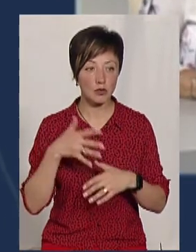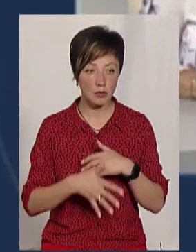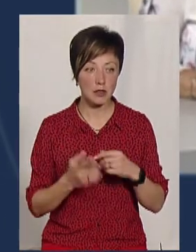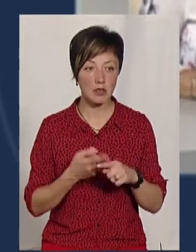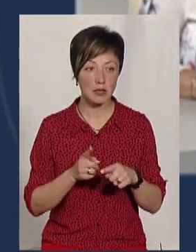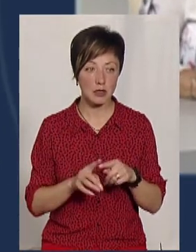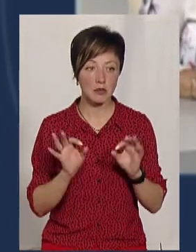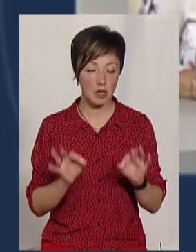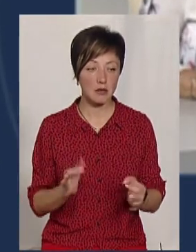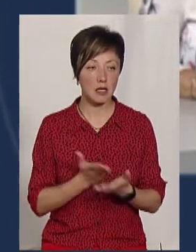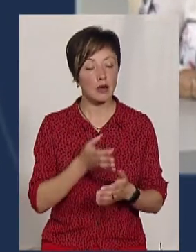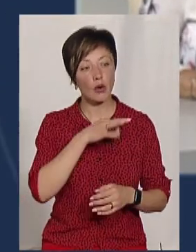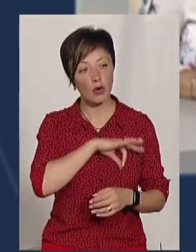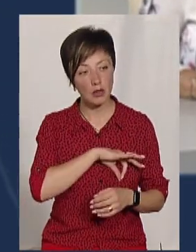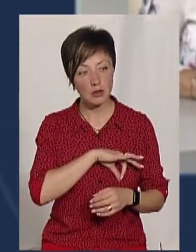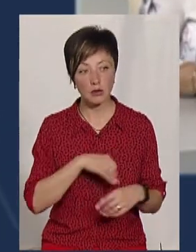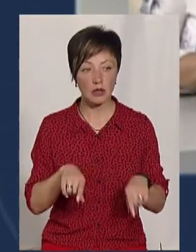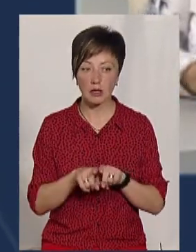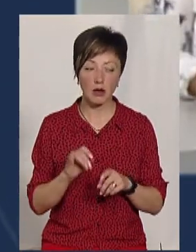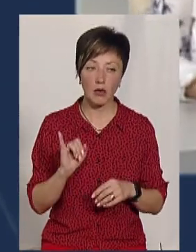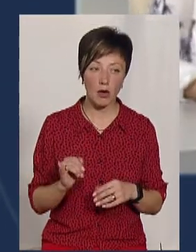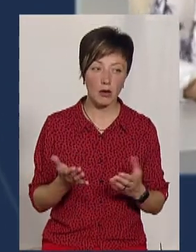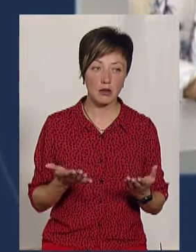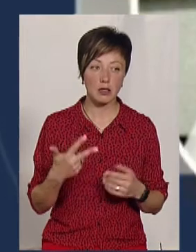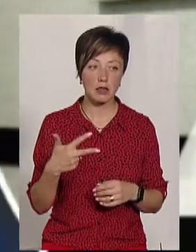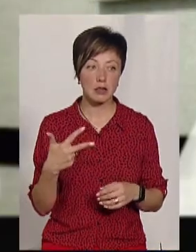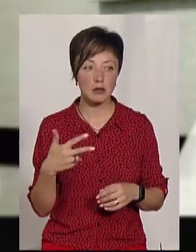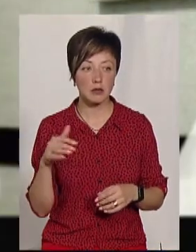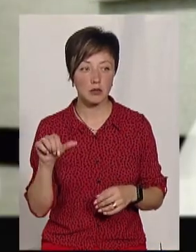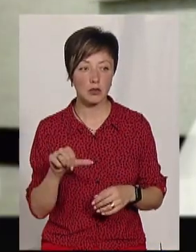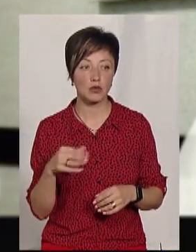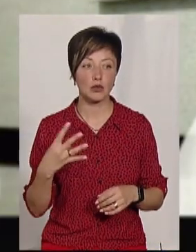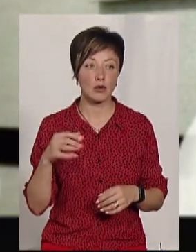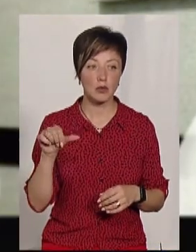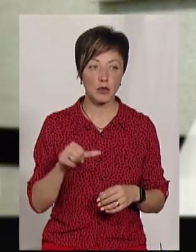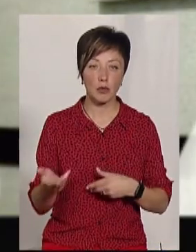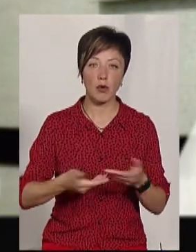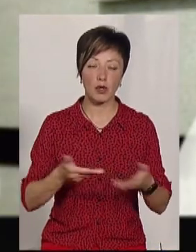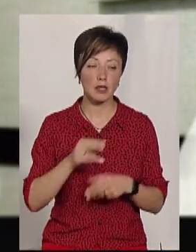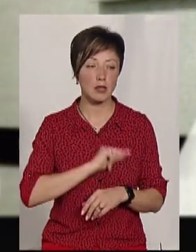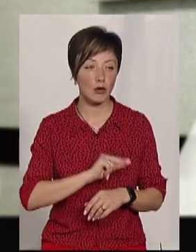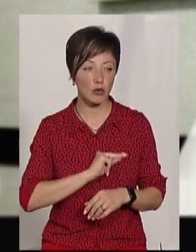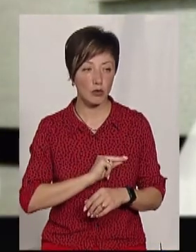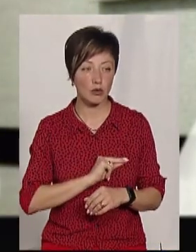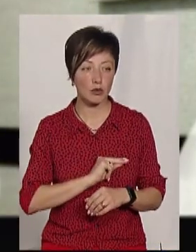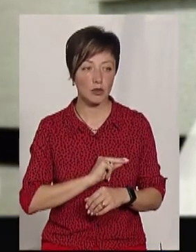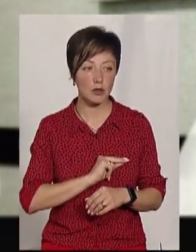зрозуміли, що це насправді є корисно і не так погано. Півгодини чи 40 хвилин зранку пройтися на роботу.